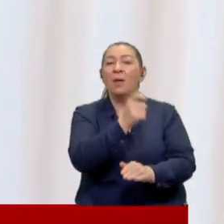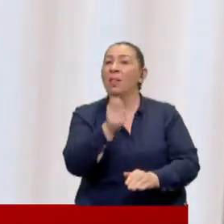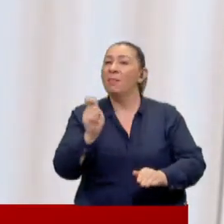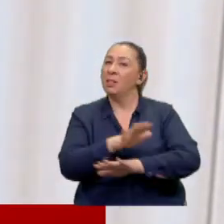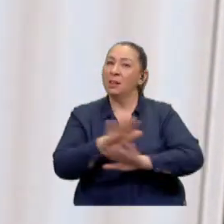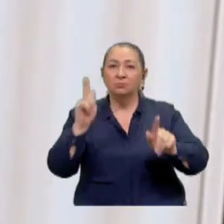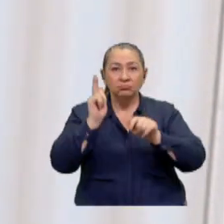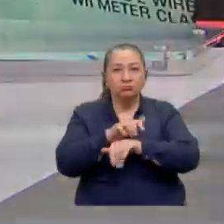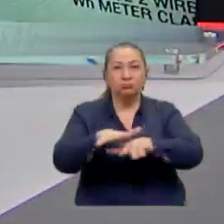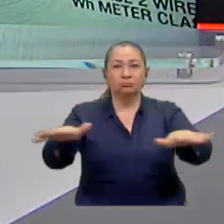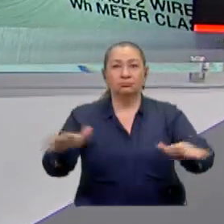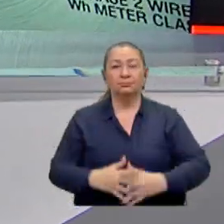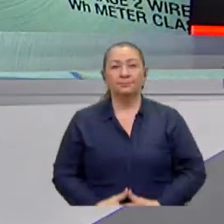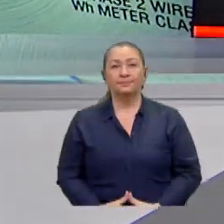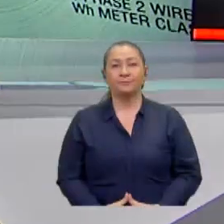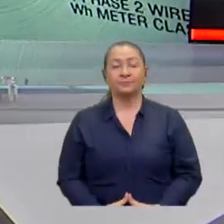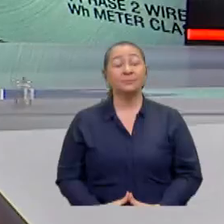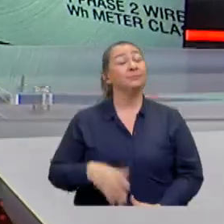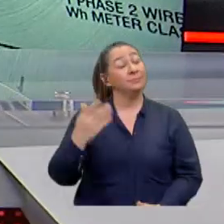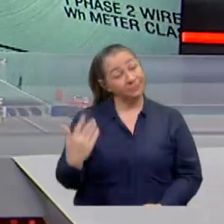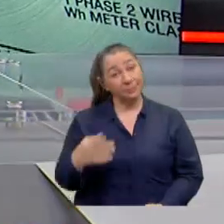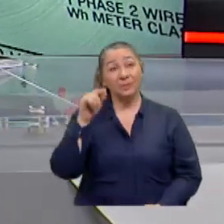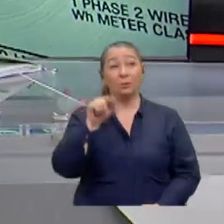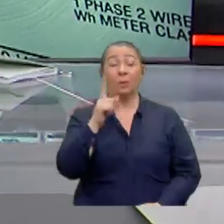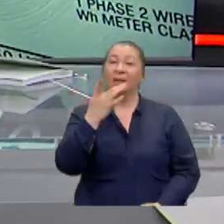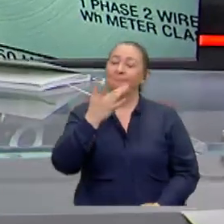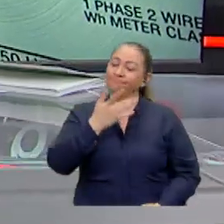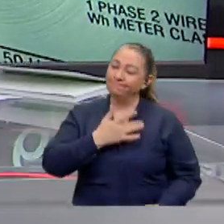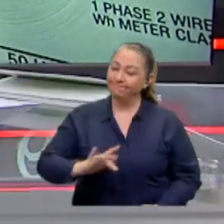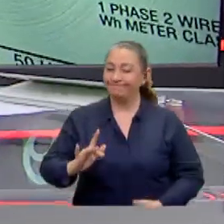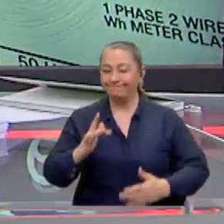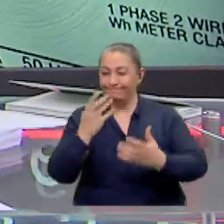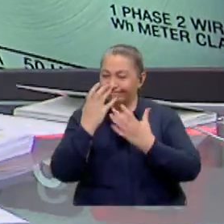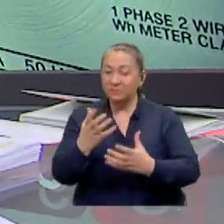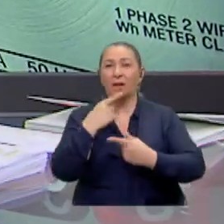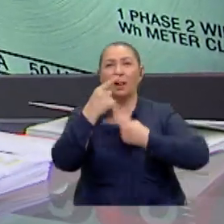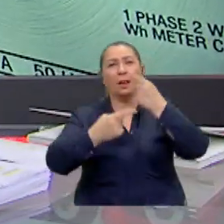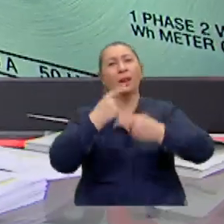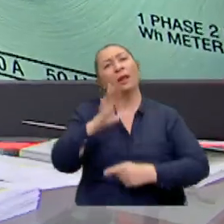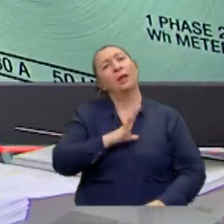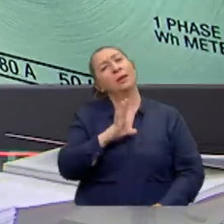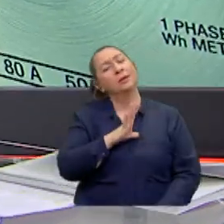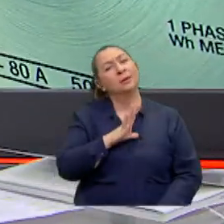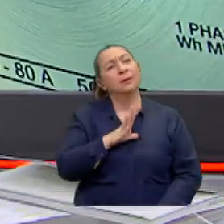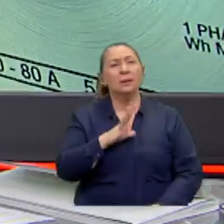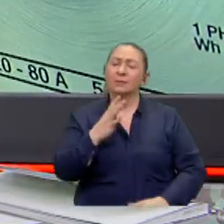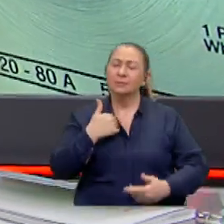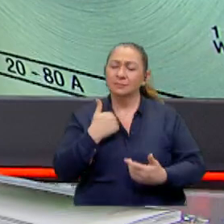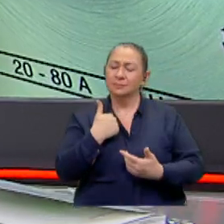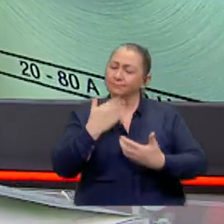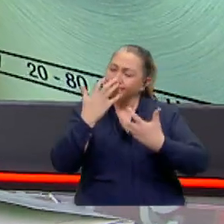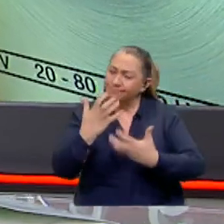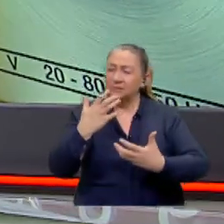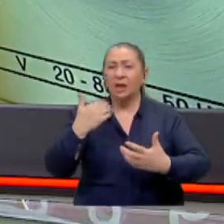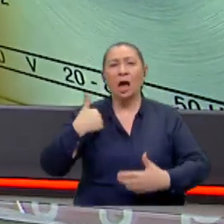yapıldığını duyduk Şimdi bir de böyle bir fedakarlık söyle mi var Yani fedakarlık